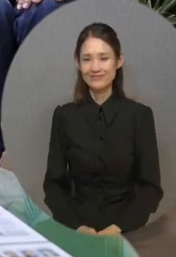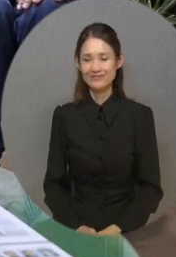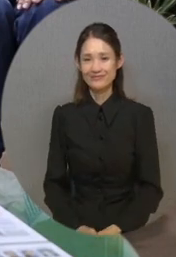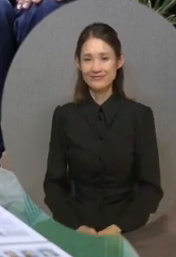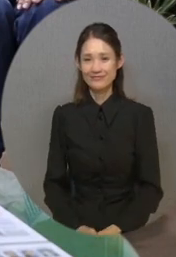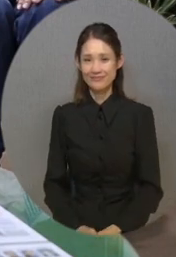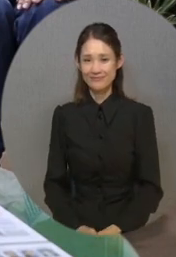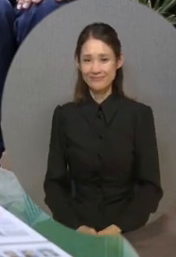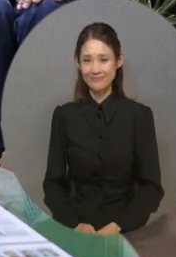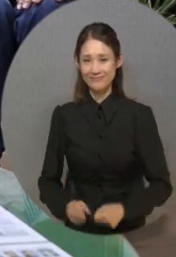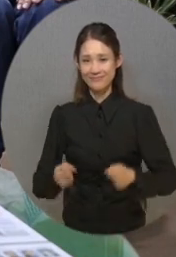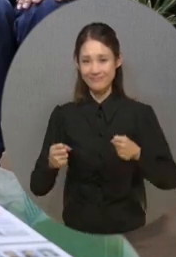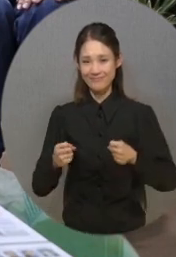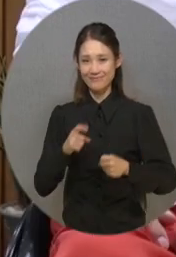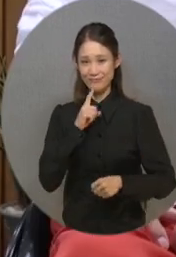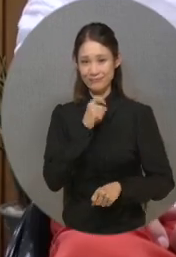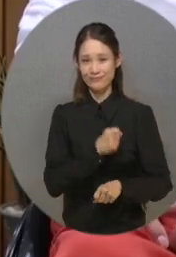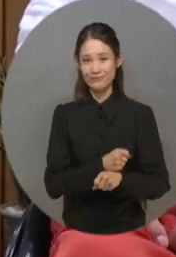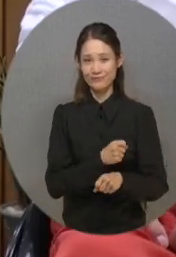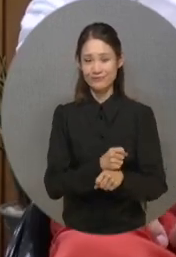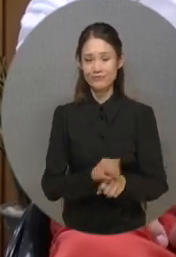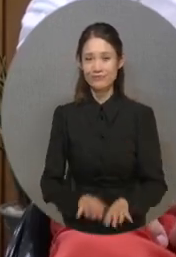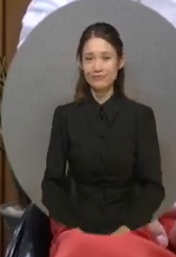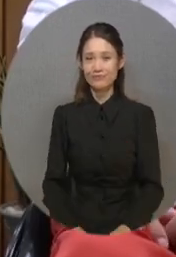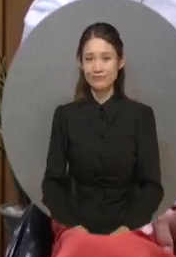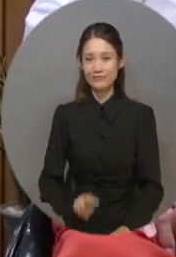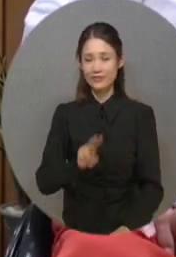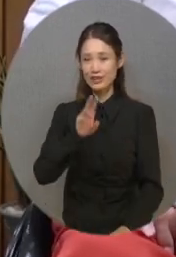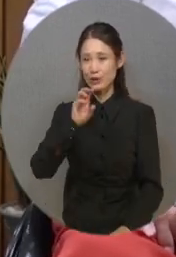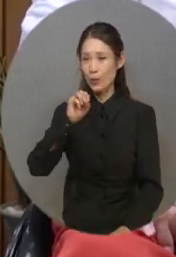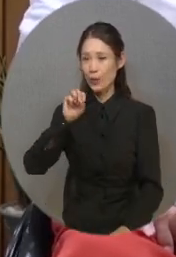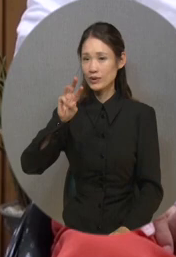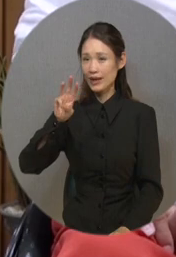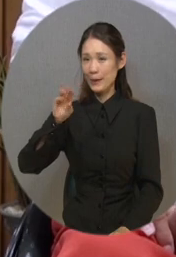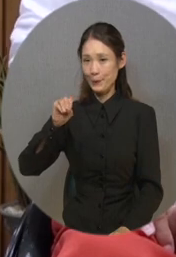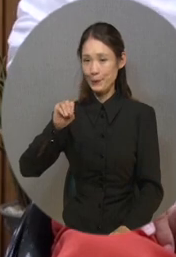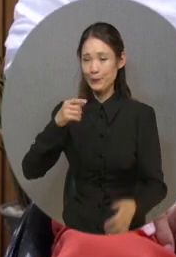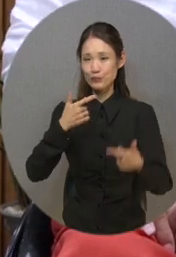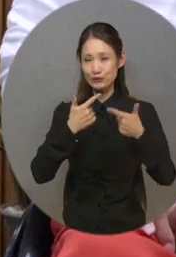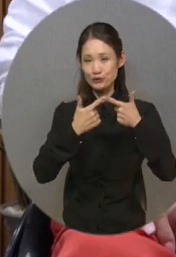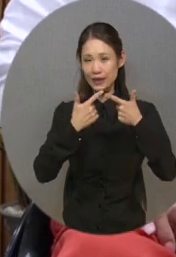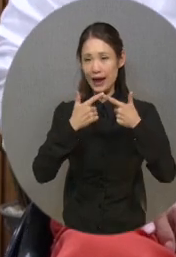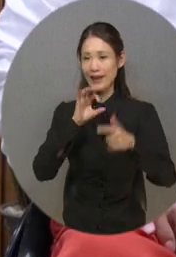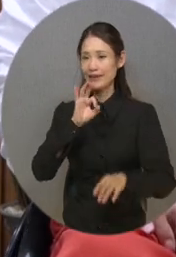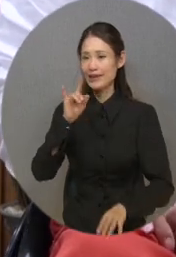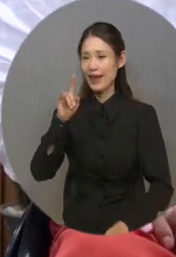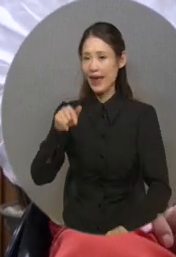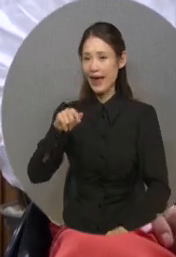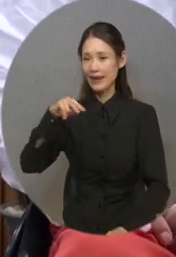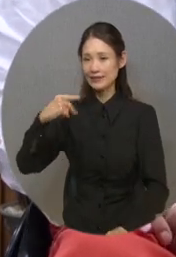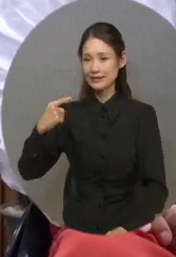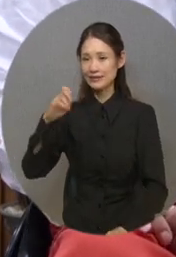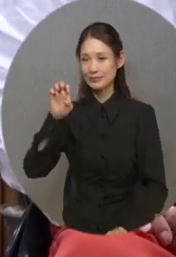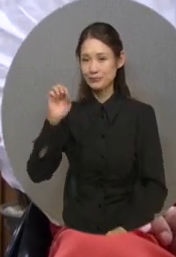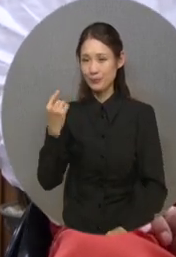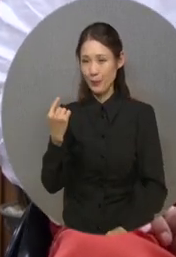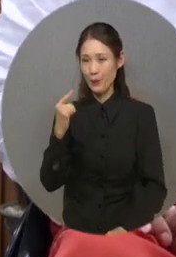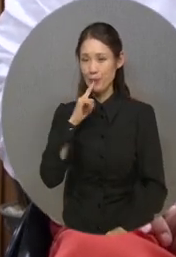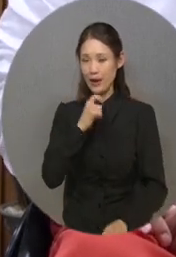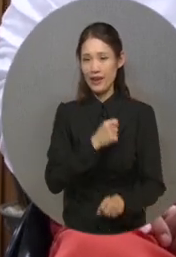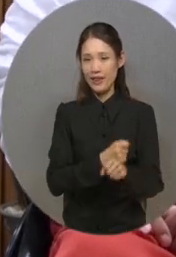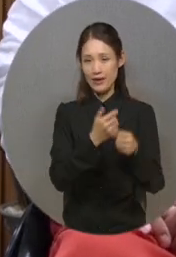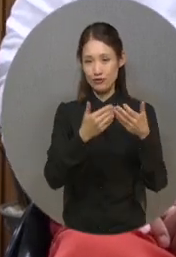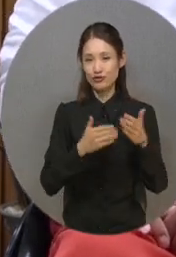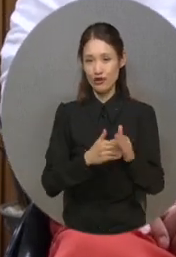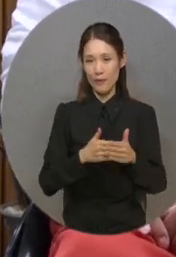기운 얘기하시니까 예. 지금 2030 부산 엑스포에 대해서 이제 앞에서 지금 실선 나오고 굉장히 뭐 바쁘신